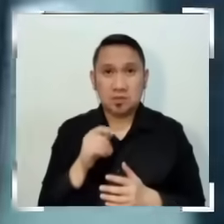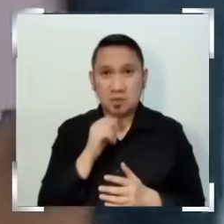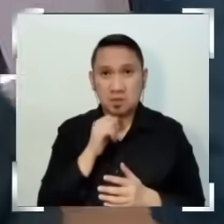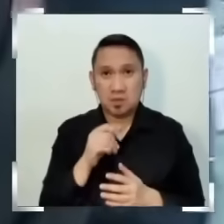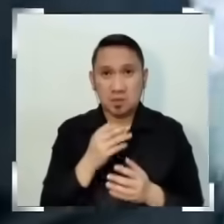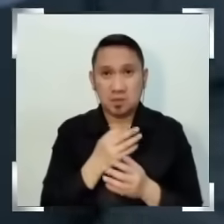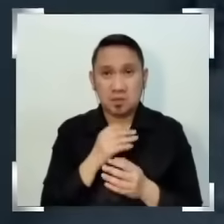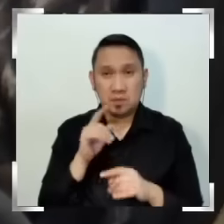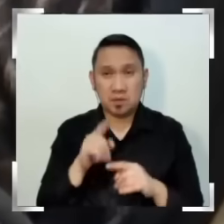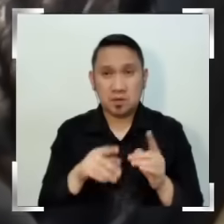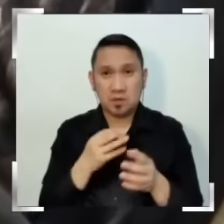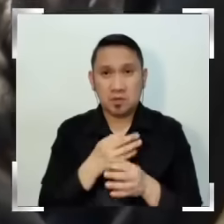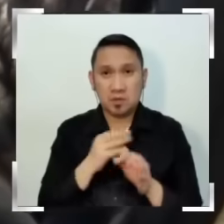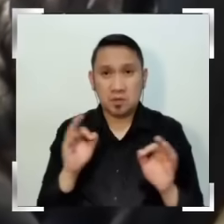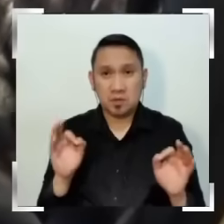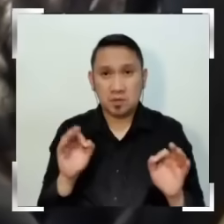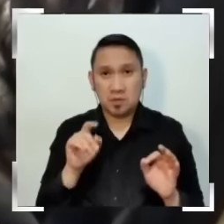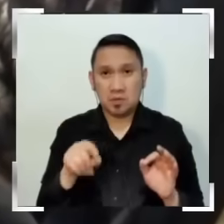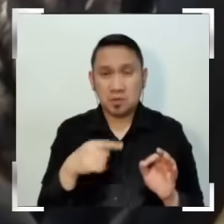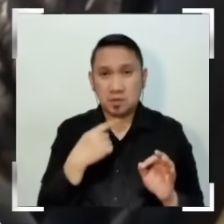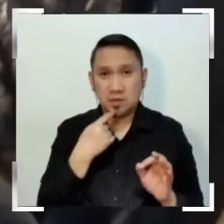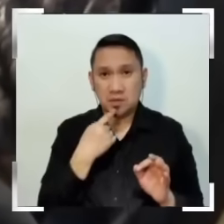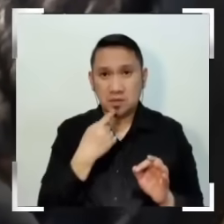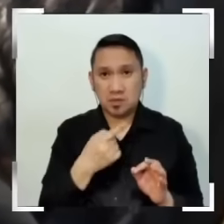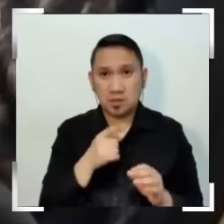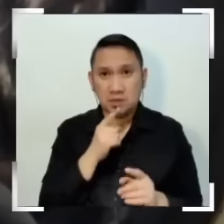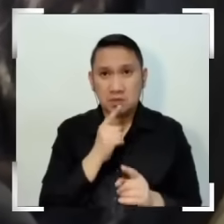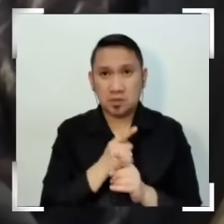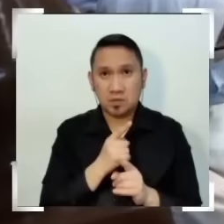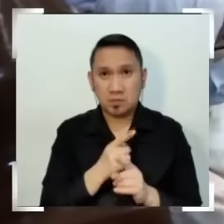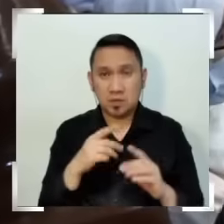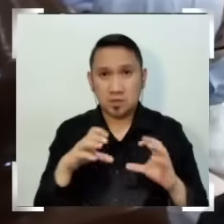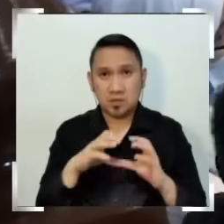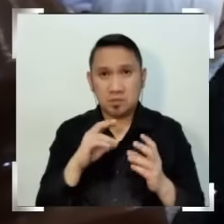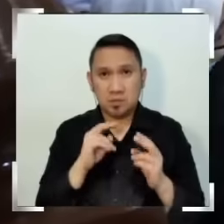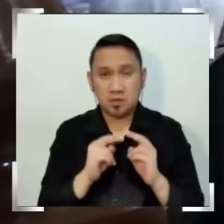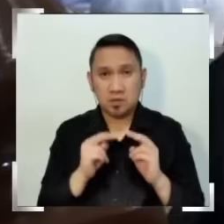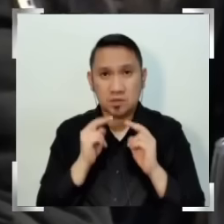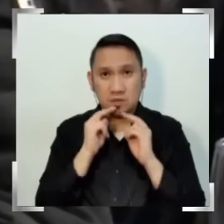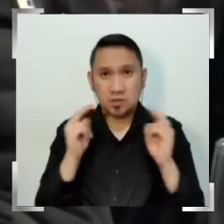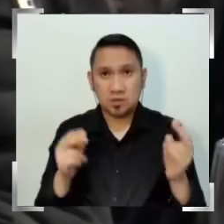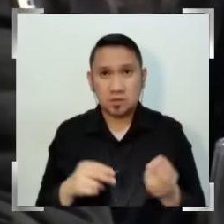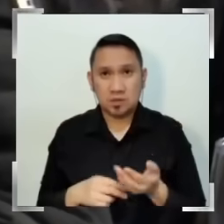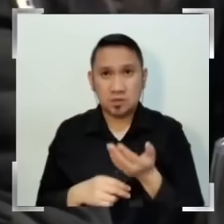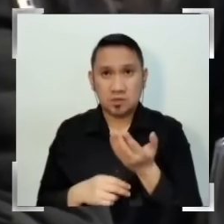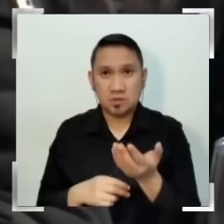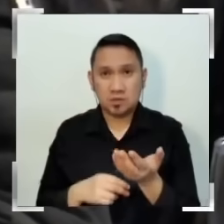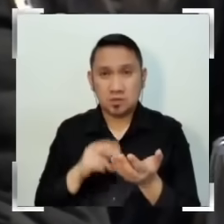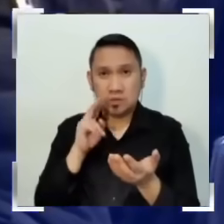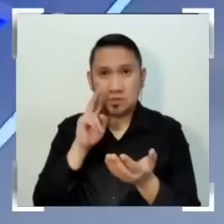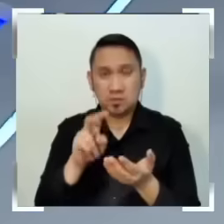hindi sila nagsasabi ng totoo sa pagdinig. Para sa GMA Integrated News, Mav Gonzalez ang inyong saksi.